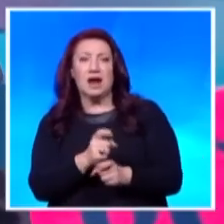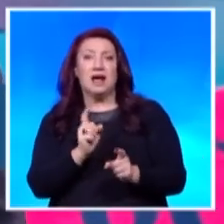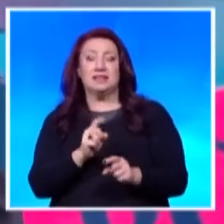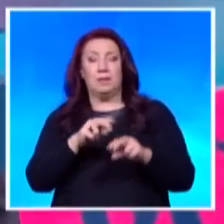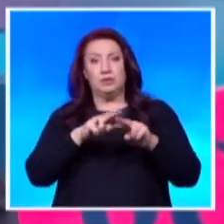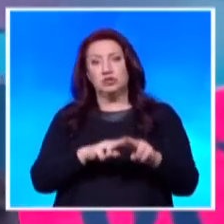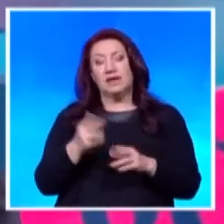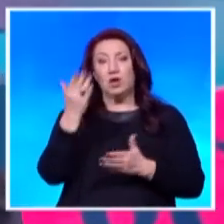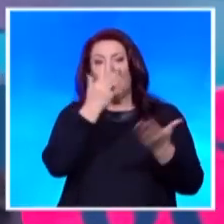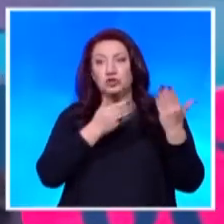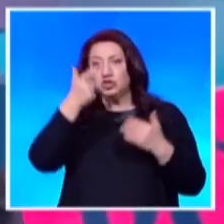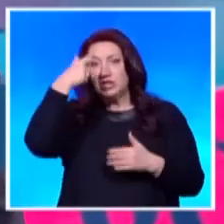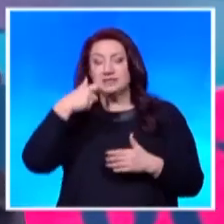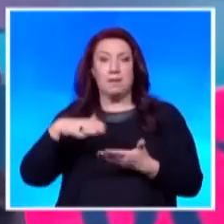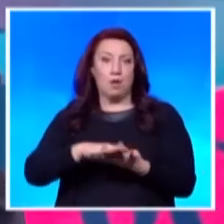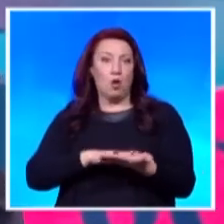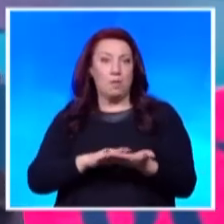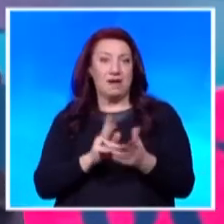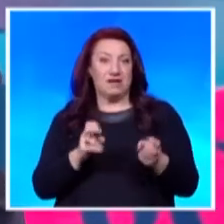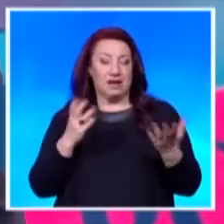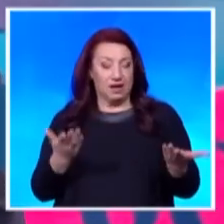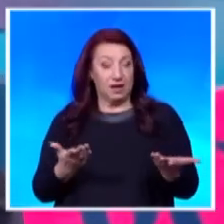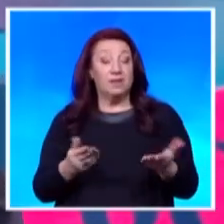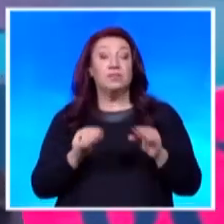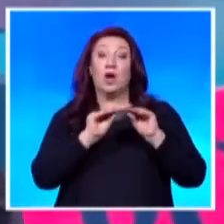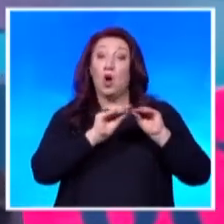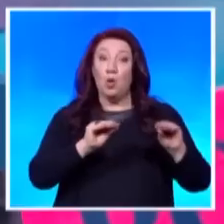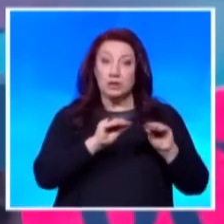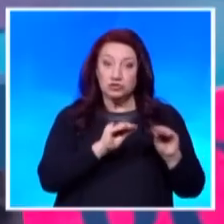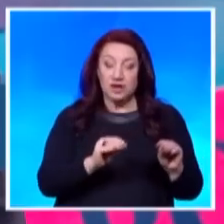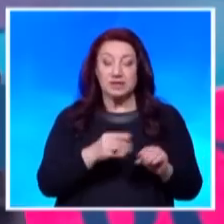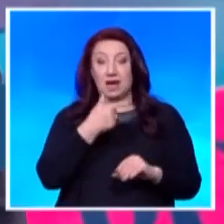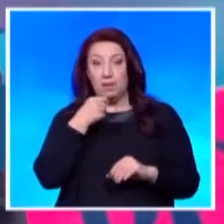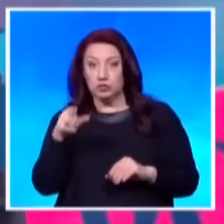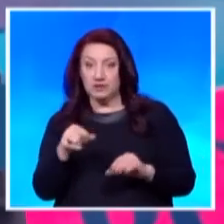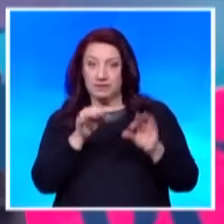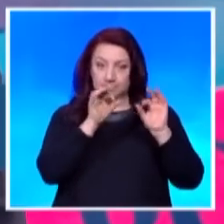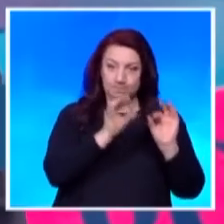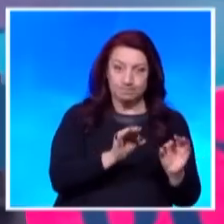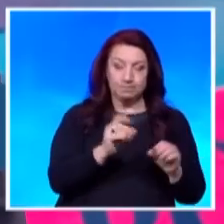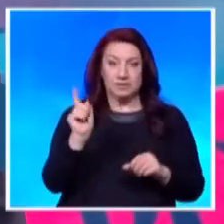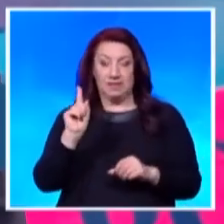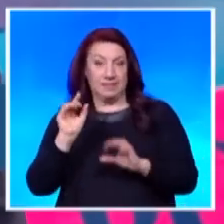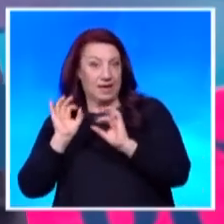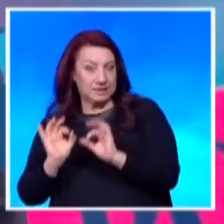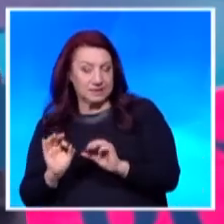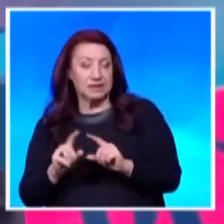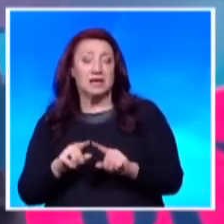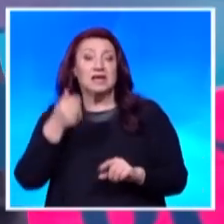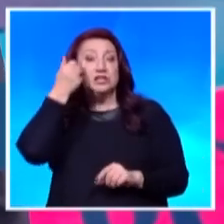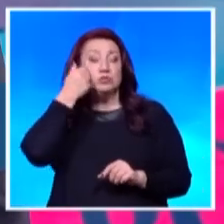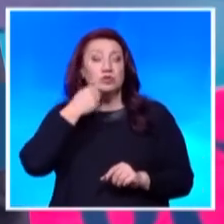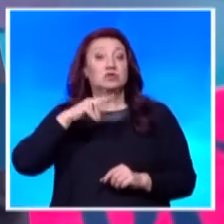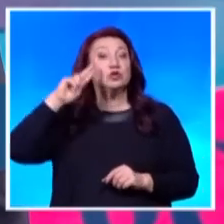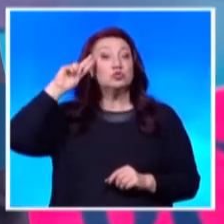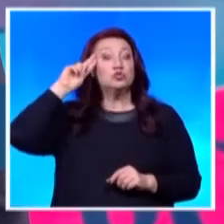че образование, разпознаване и използвайте служебните си пощи за служебни цели и не